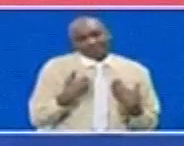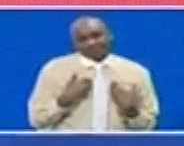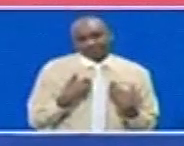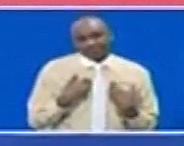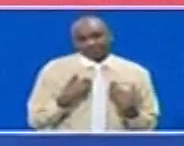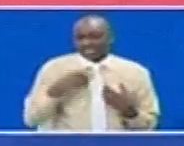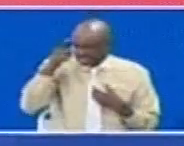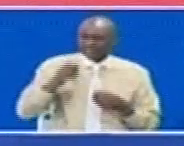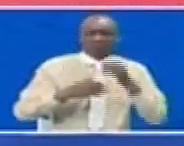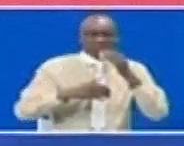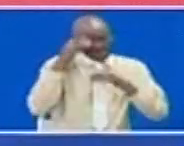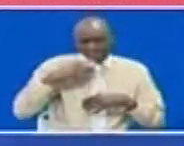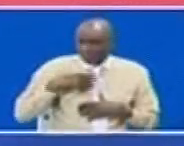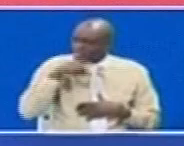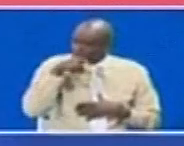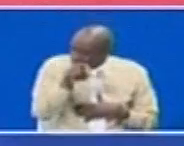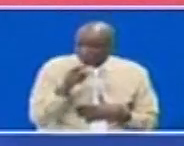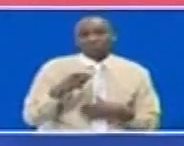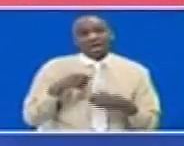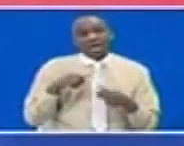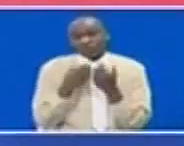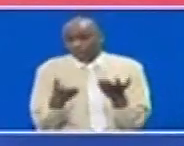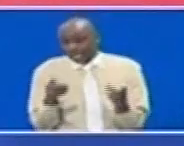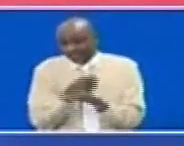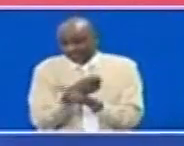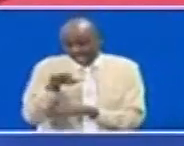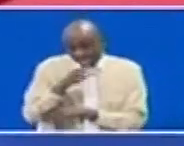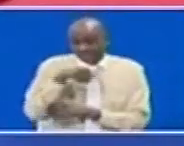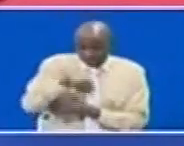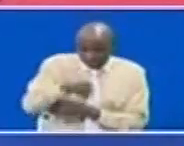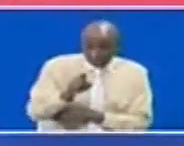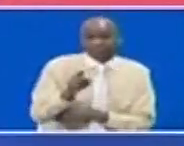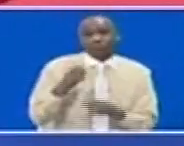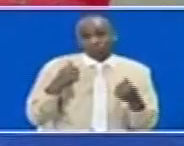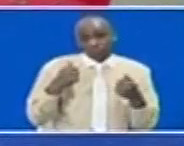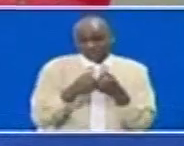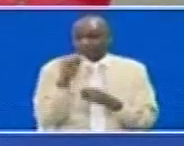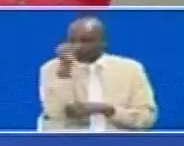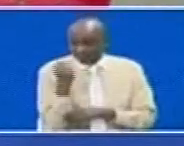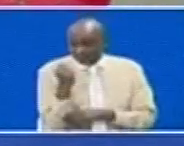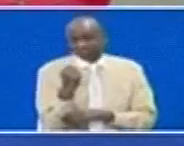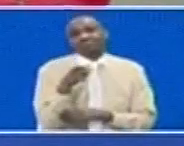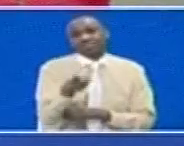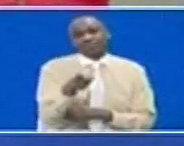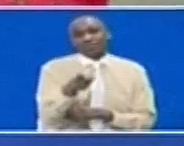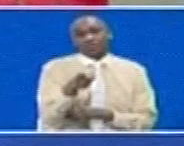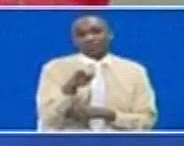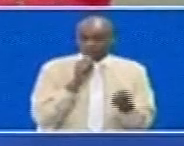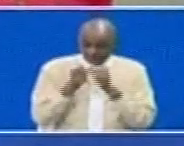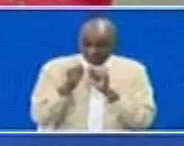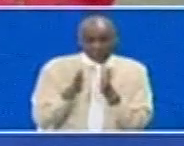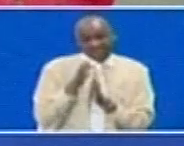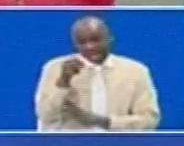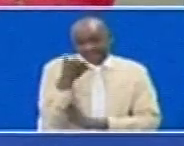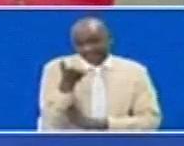Chipukizi yao watakuwa kitumia mashindano hayo kujipima nguvu kabla kujitosa uwanjani tarehe 5 mwezi Agosti katika mashindano ya kufuzu kombe la